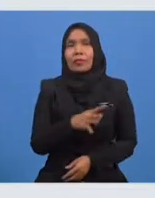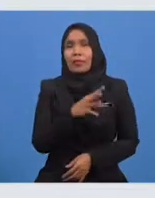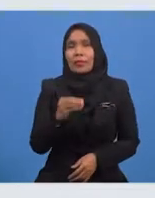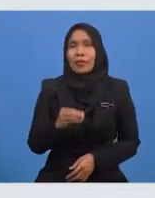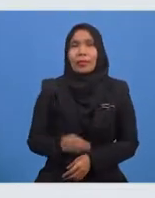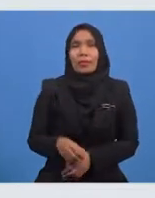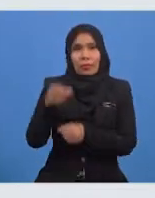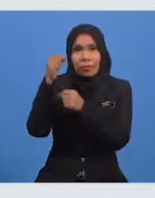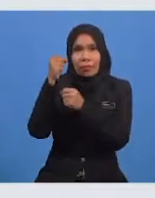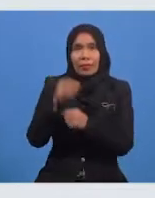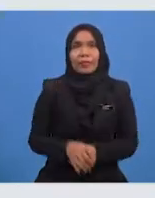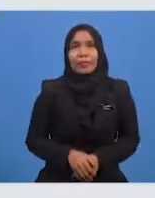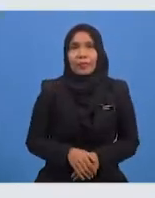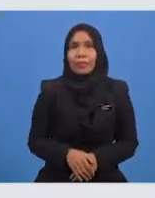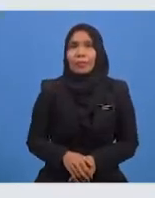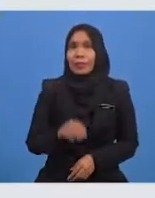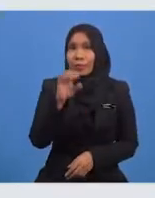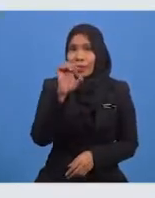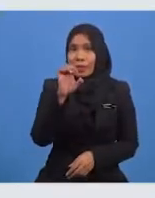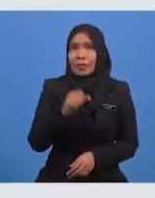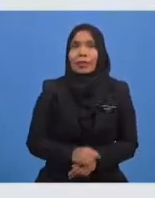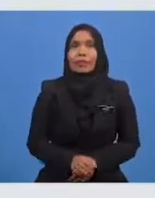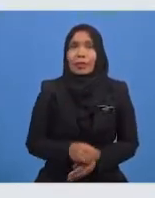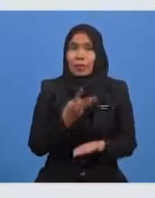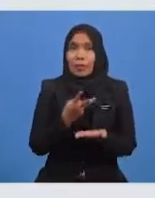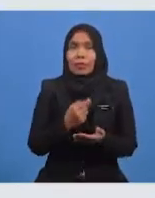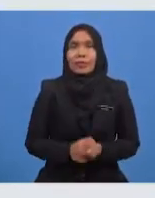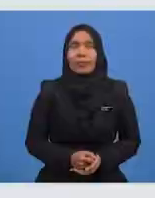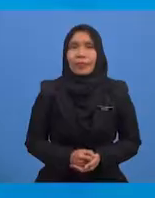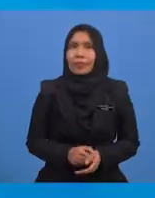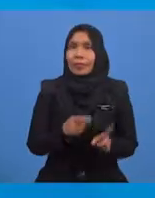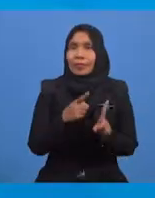dalam mempengaruhi persekitaran perniagaan. Keuangan dan